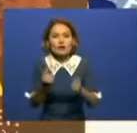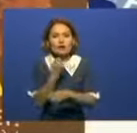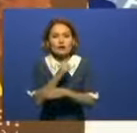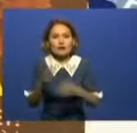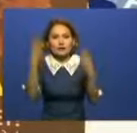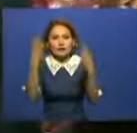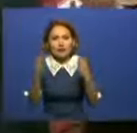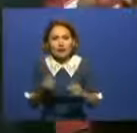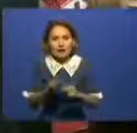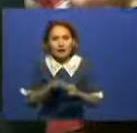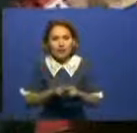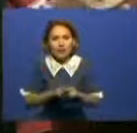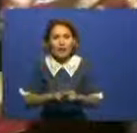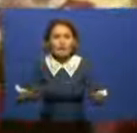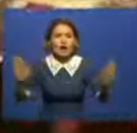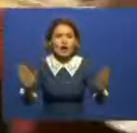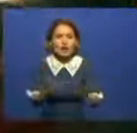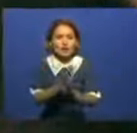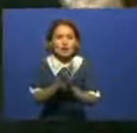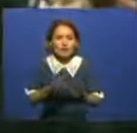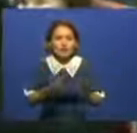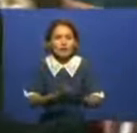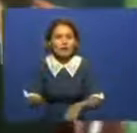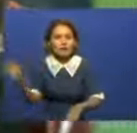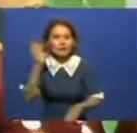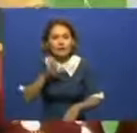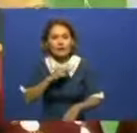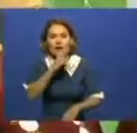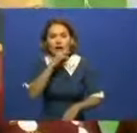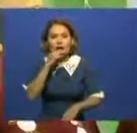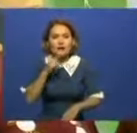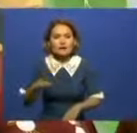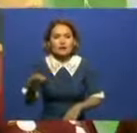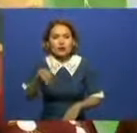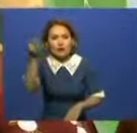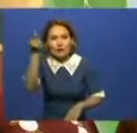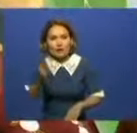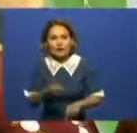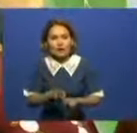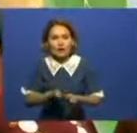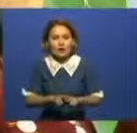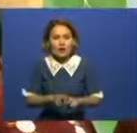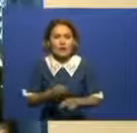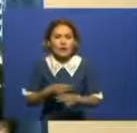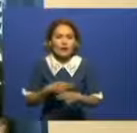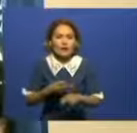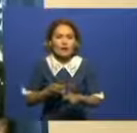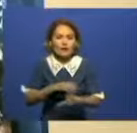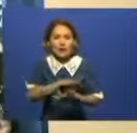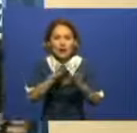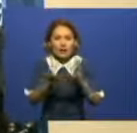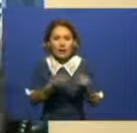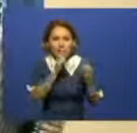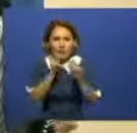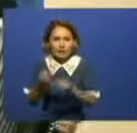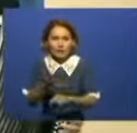хабар агенттігі атынан сырнай тарту етті. Ардагерлердің өтініші бойынша ресейдің Тула қаласынан арнайы тапсырыспен алдырған аспапқа ұжым ерекше ризашылықтарын